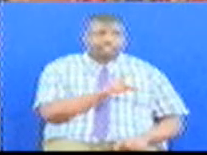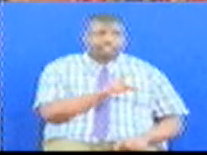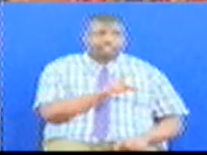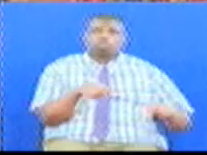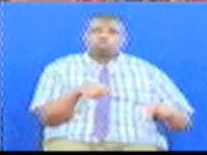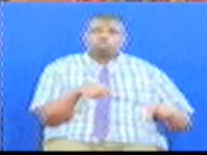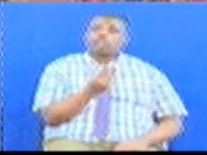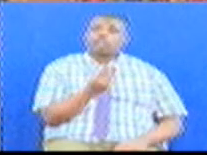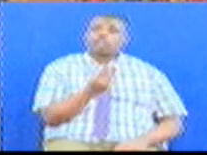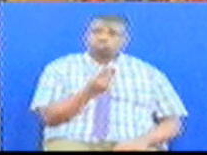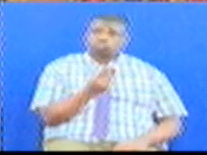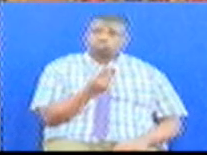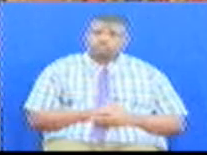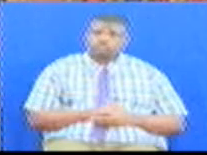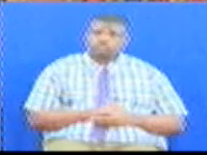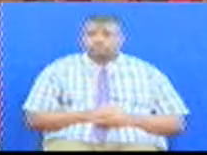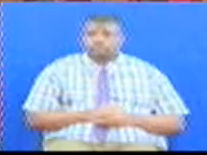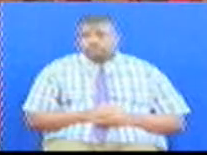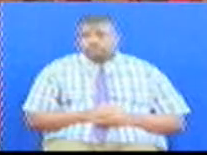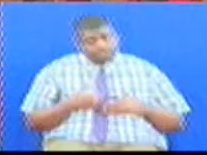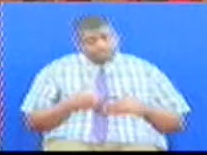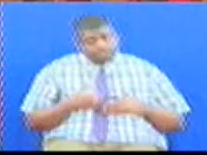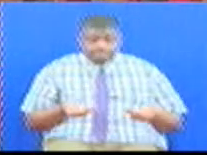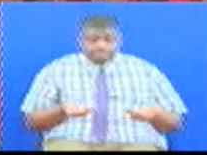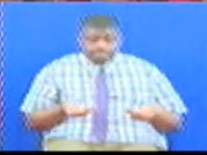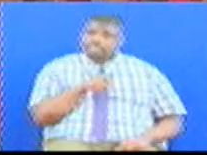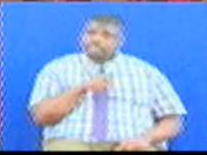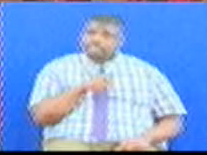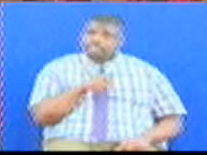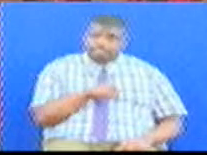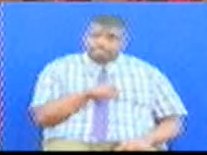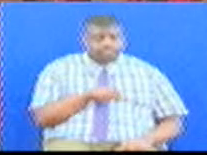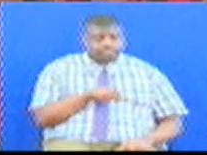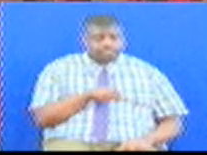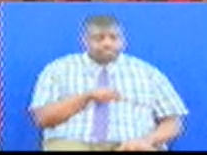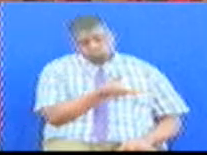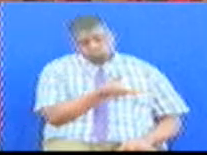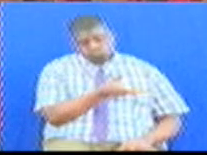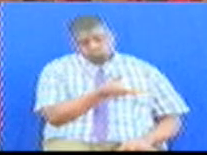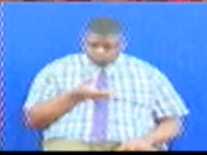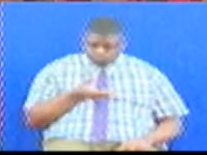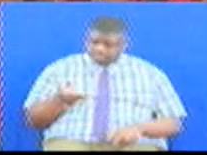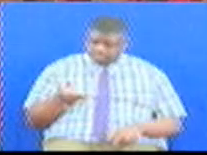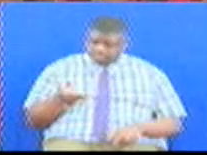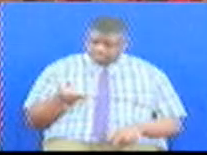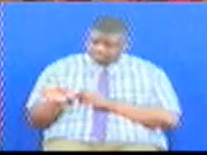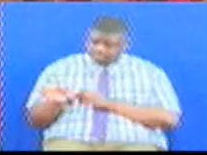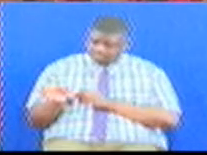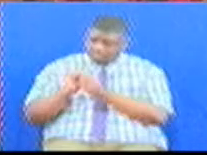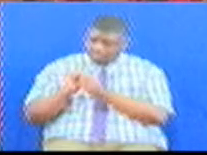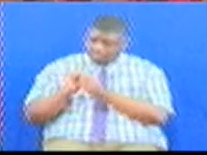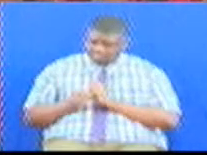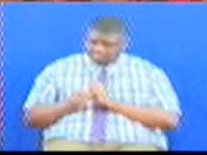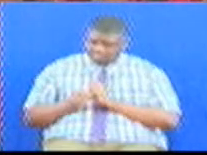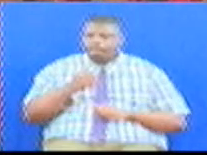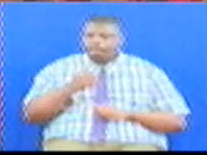specific revision of any written laws. Sasa hii ku carry out a specific provision of any written laws, tungependa kujua